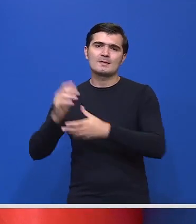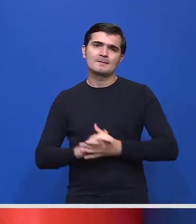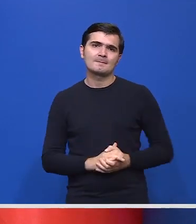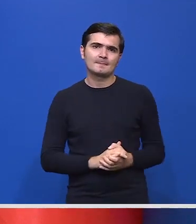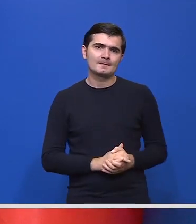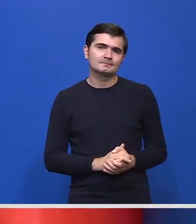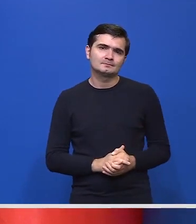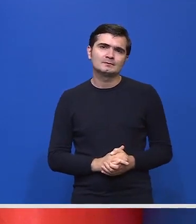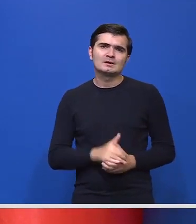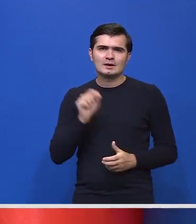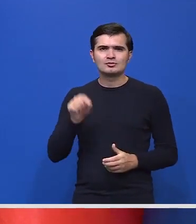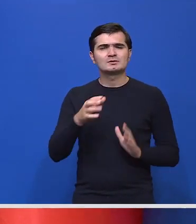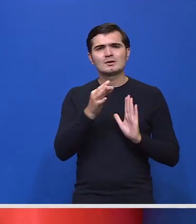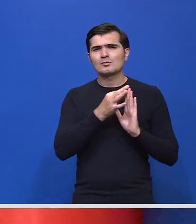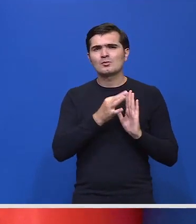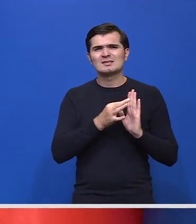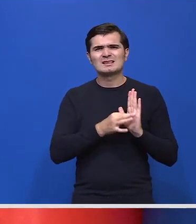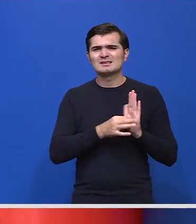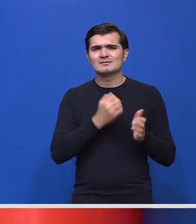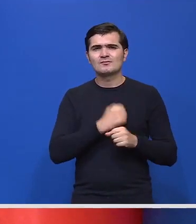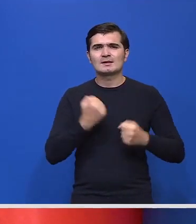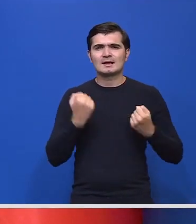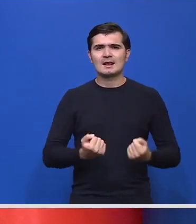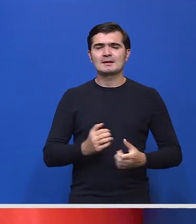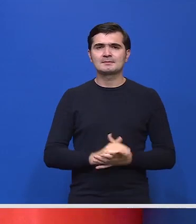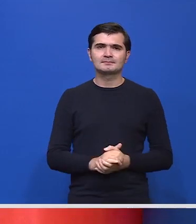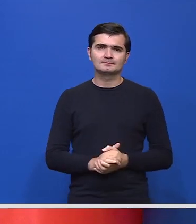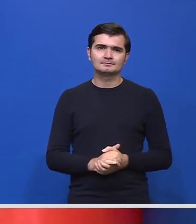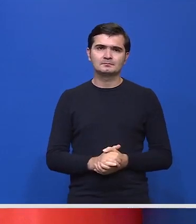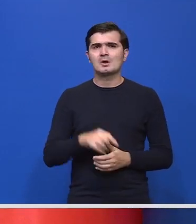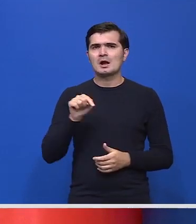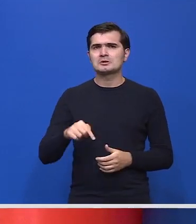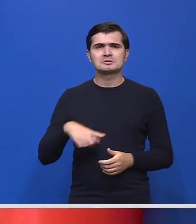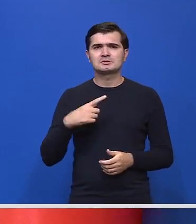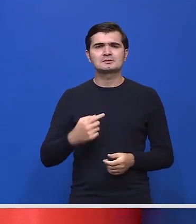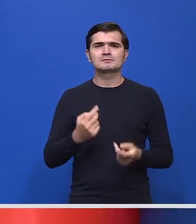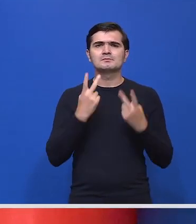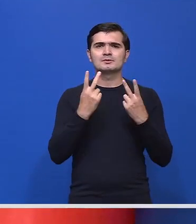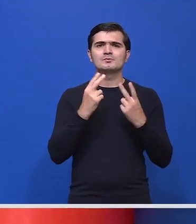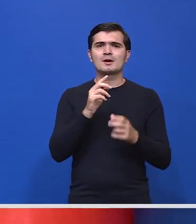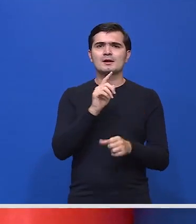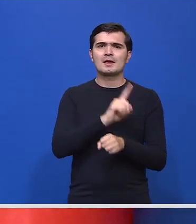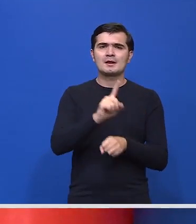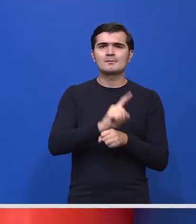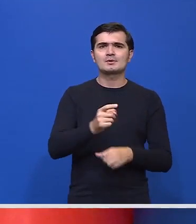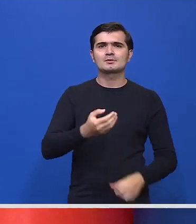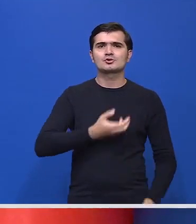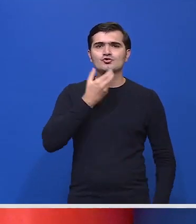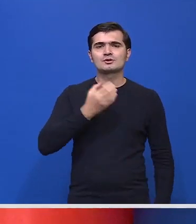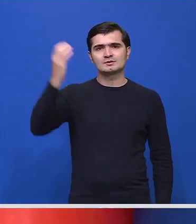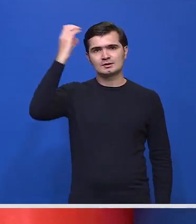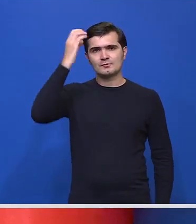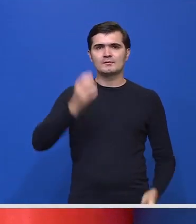condiții extrem de dificile. Acestea ar fi principalele elemente ale ședinței de guvern de